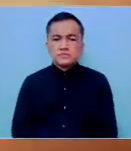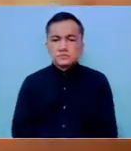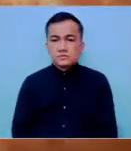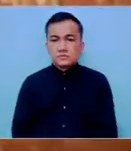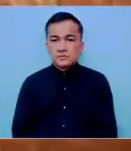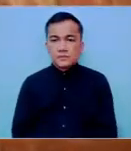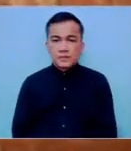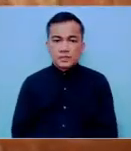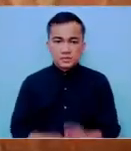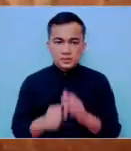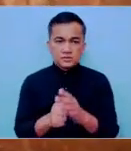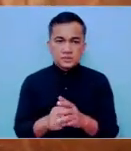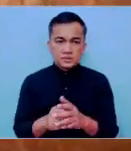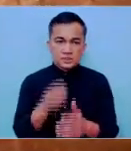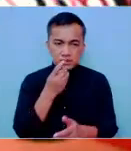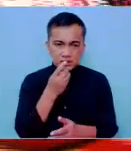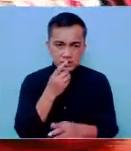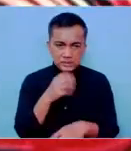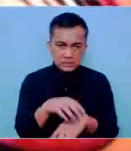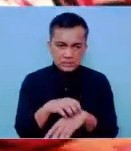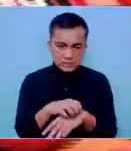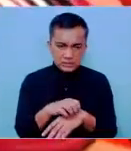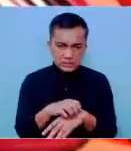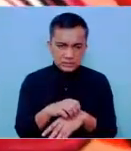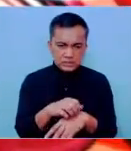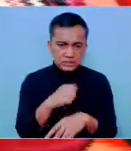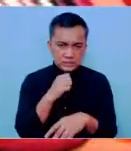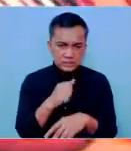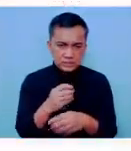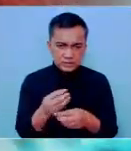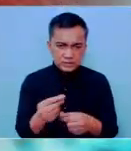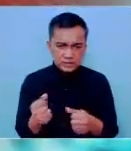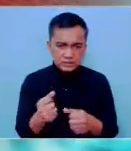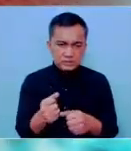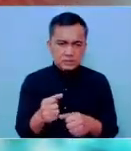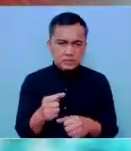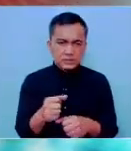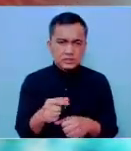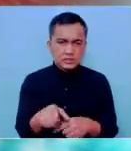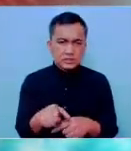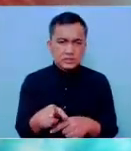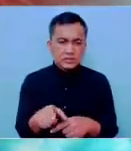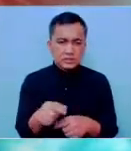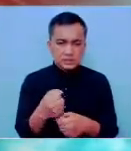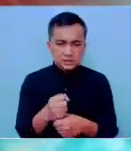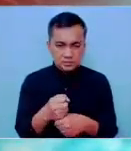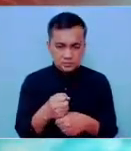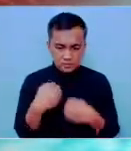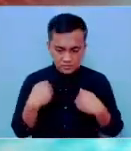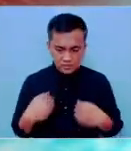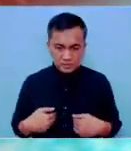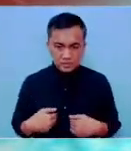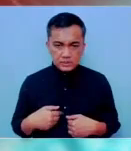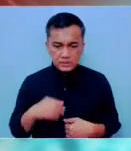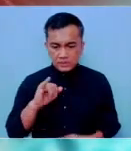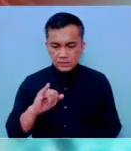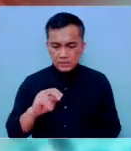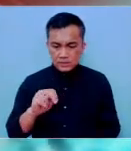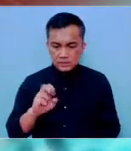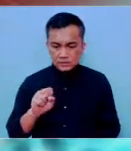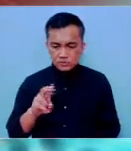sintomas ng Diabetes ang pangangati at hindi paggaling ng mga sugat nakagagawa man ang katawan natin ng insulin hindi